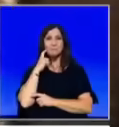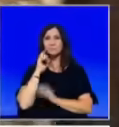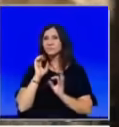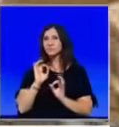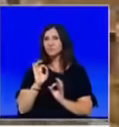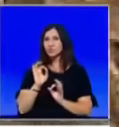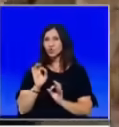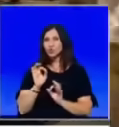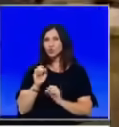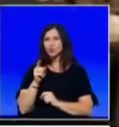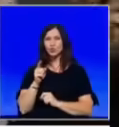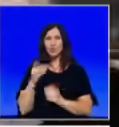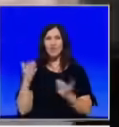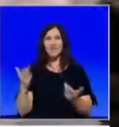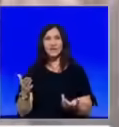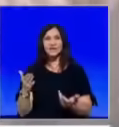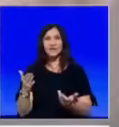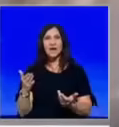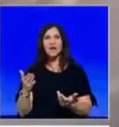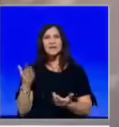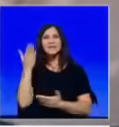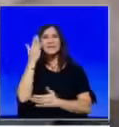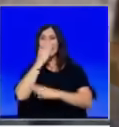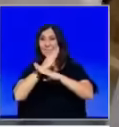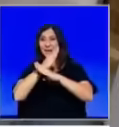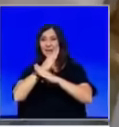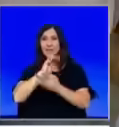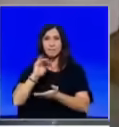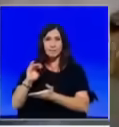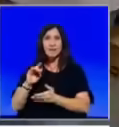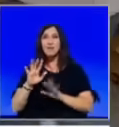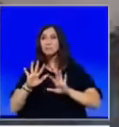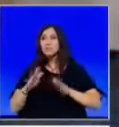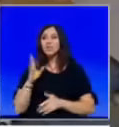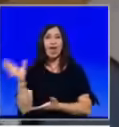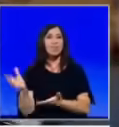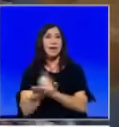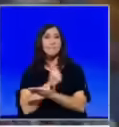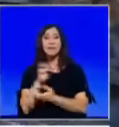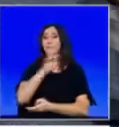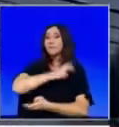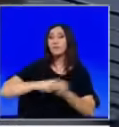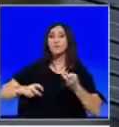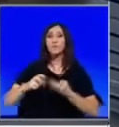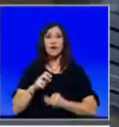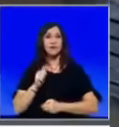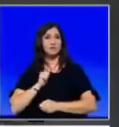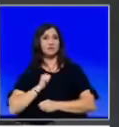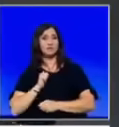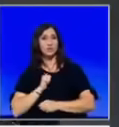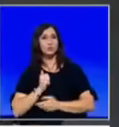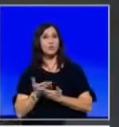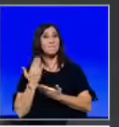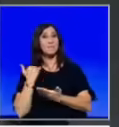Всъщност, това са тъй наречените забранени предмети. Неща намерени при проверка за сигурност